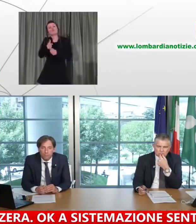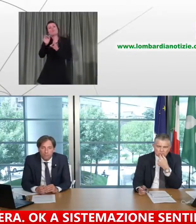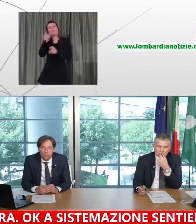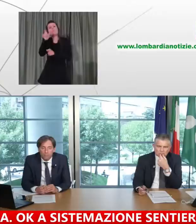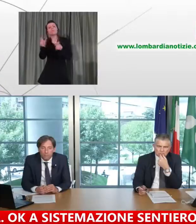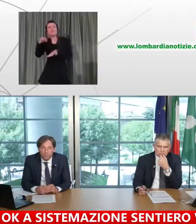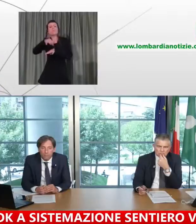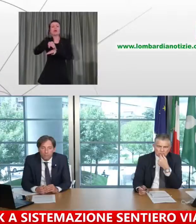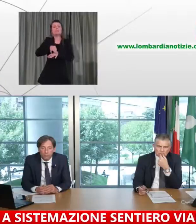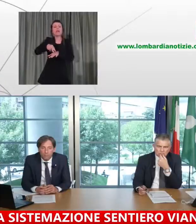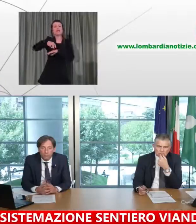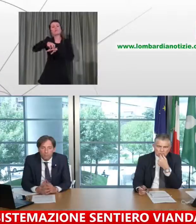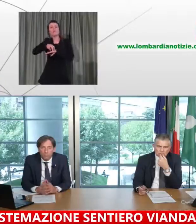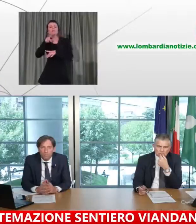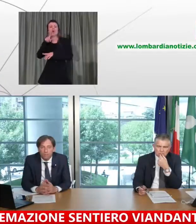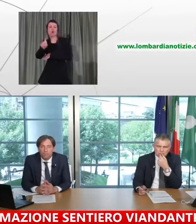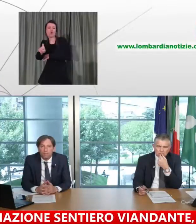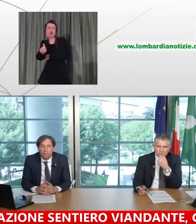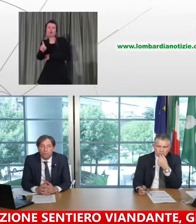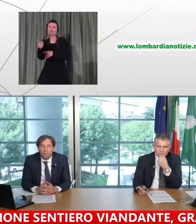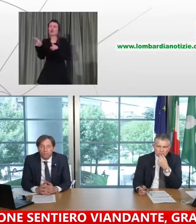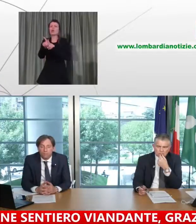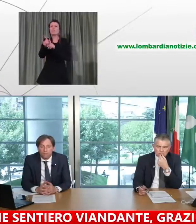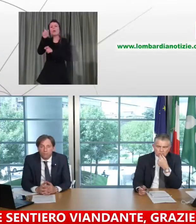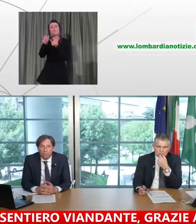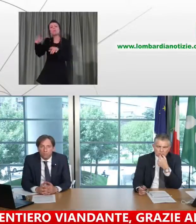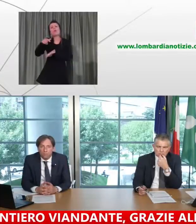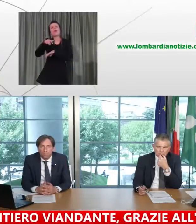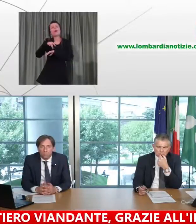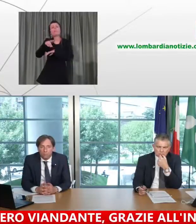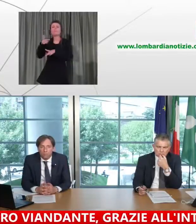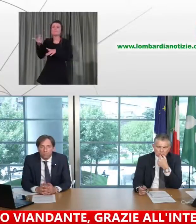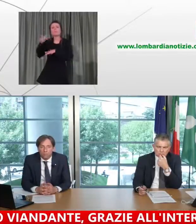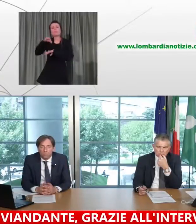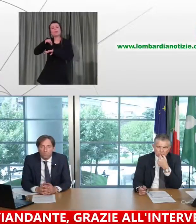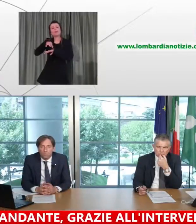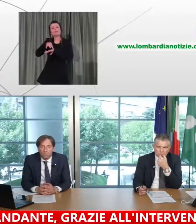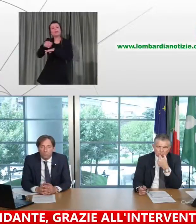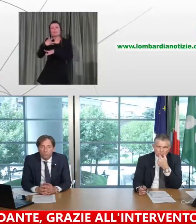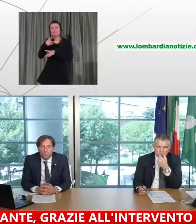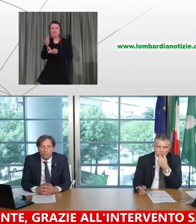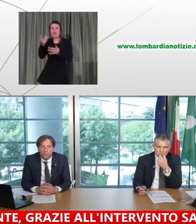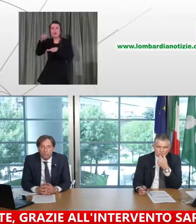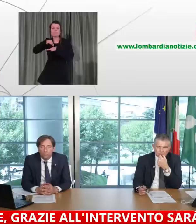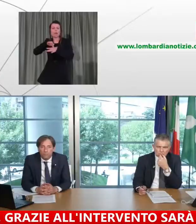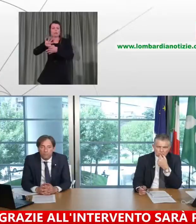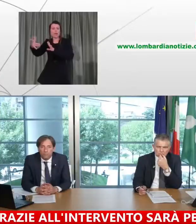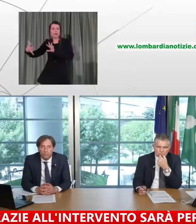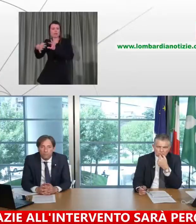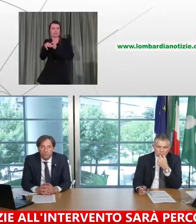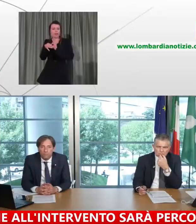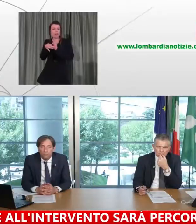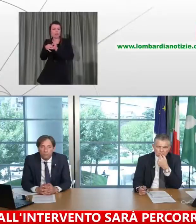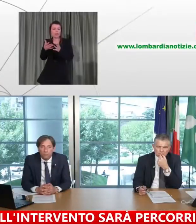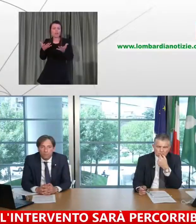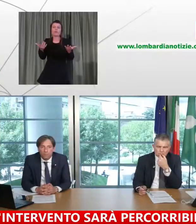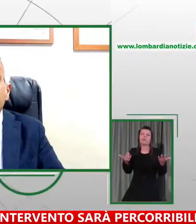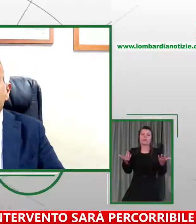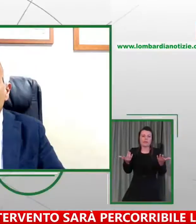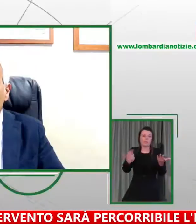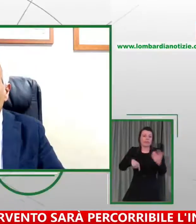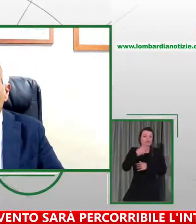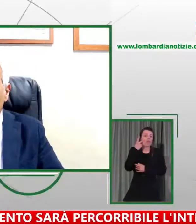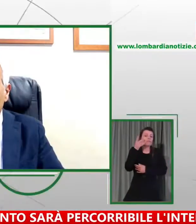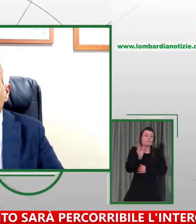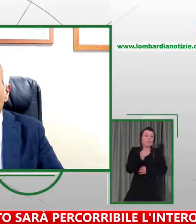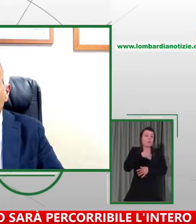con patologie concomitanti che abbiamo visto essere state purtroppo le principali vittime di questa pandemia.